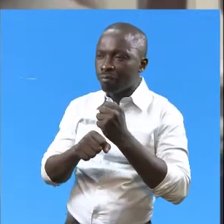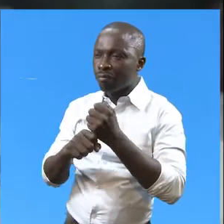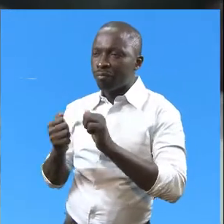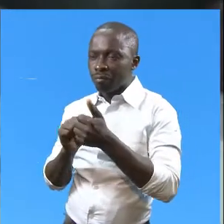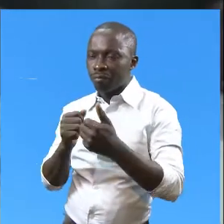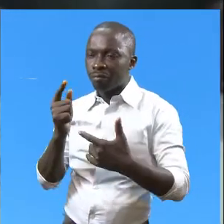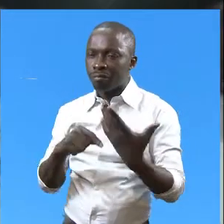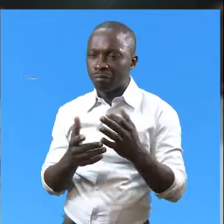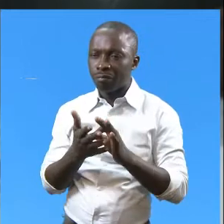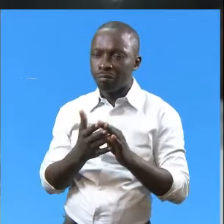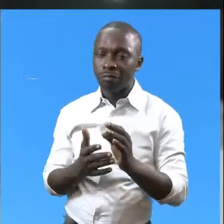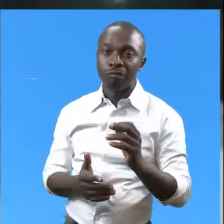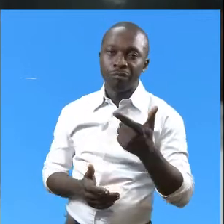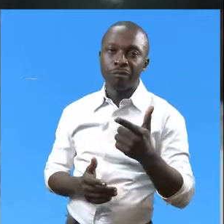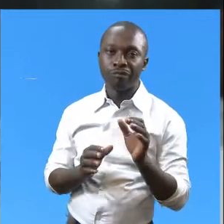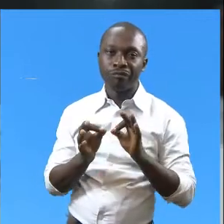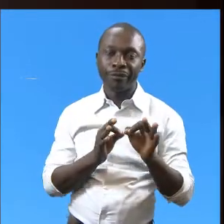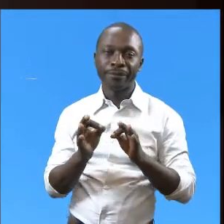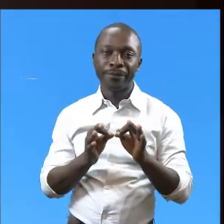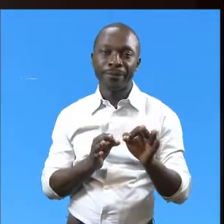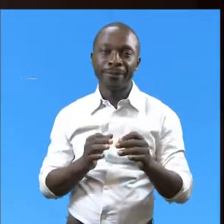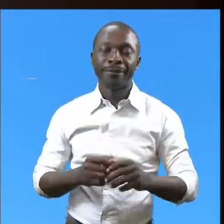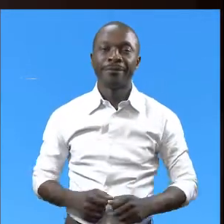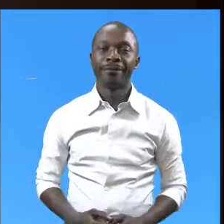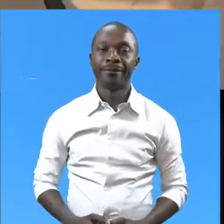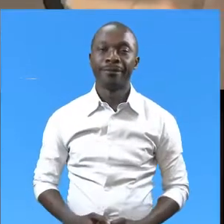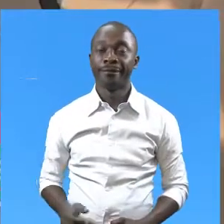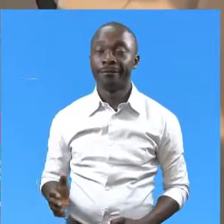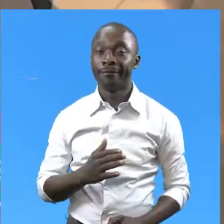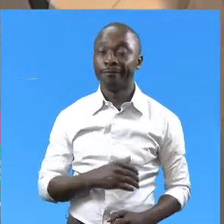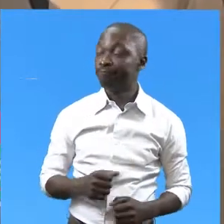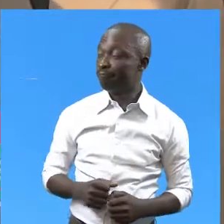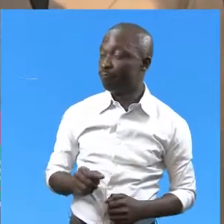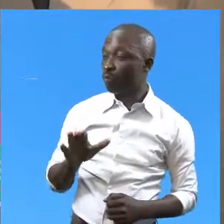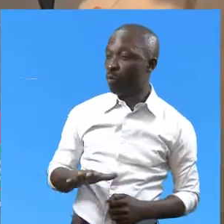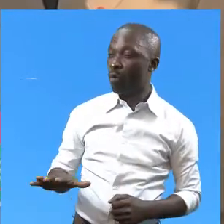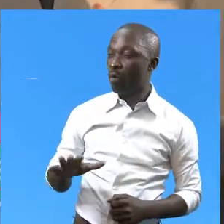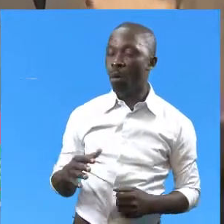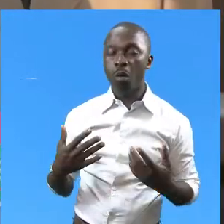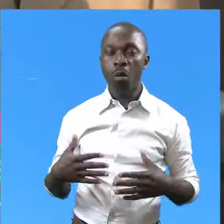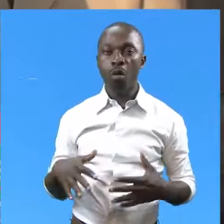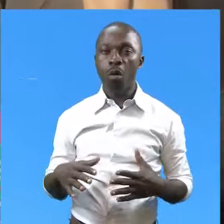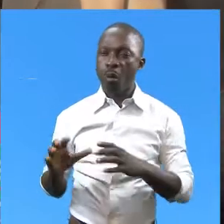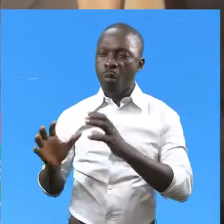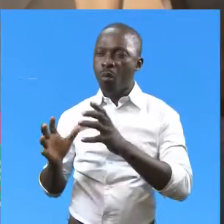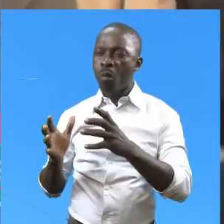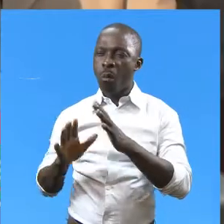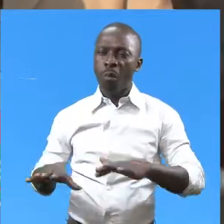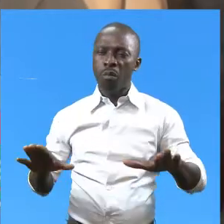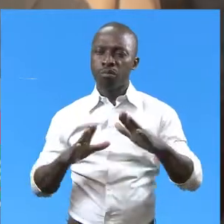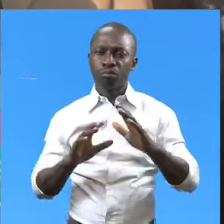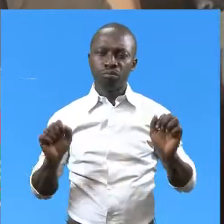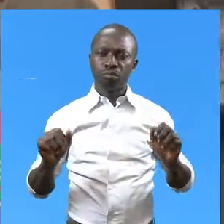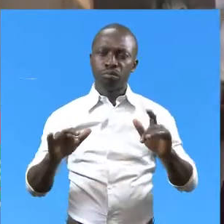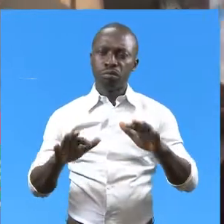programmes d'investissement public. Nous en parlons dans ce journal. C'était une forte mobilisation de toutes les couches sociales qu'on